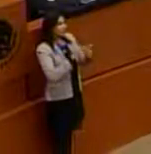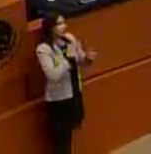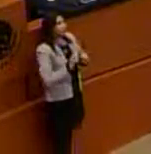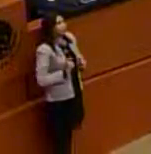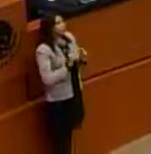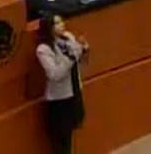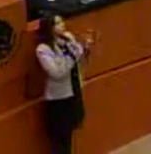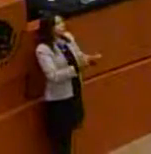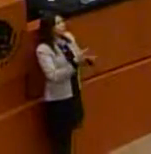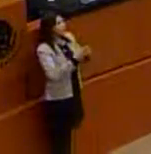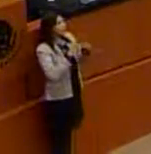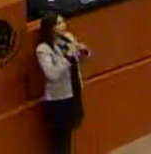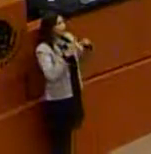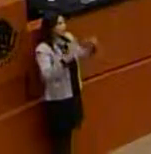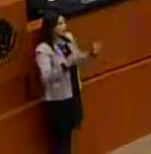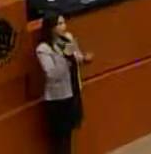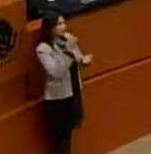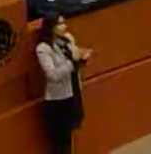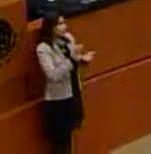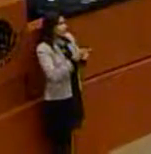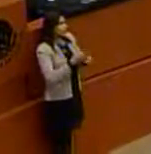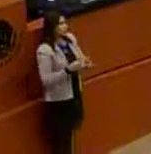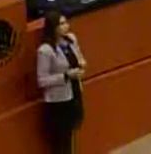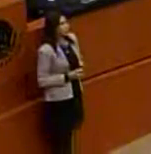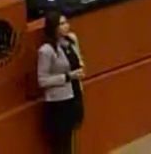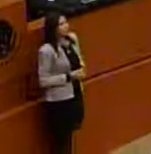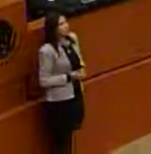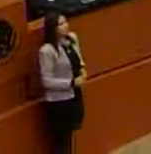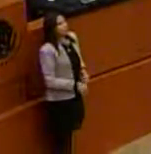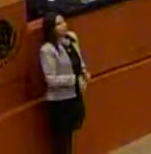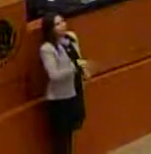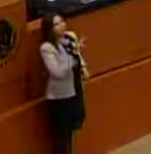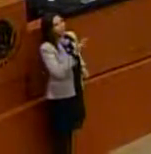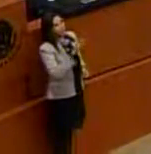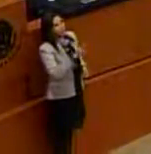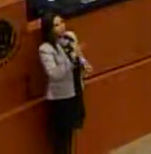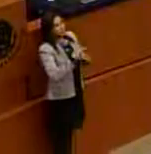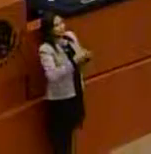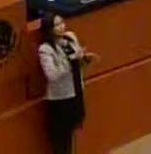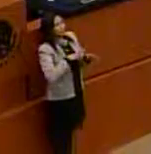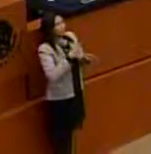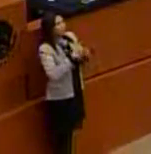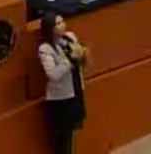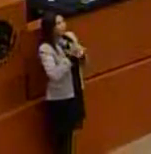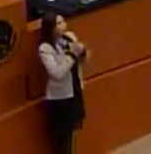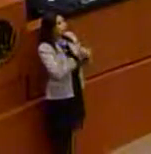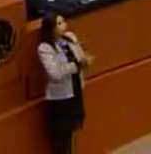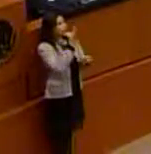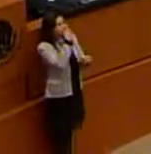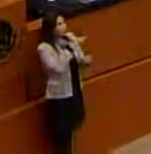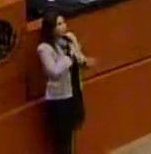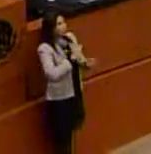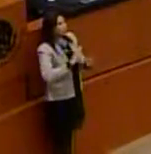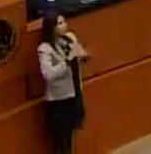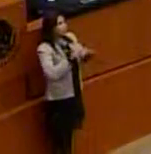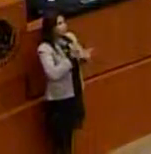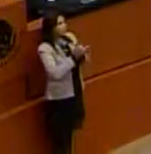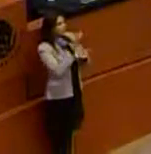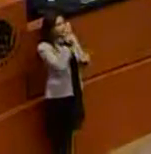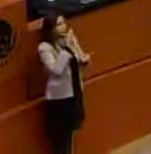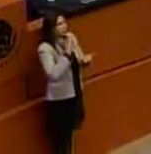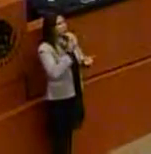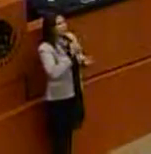En servant d'allocation aux études universelles, le RBI soutient et démocratise la formation à tout âge, un investissement